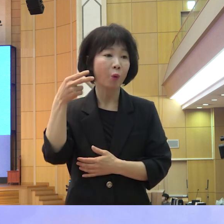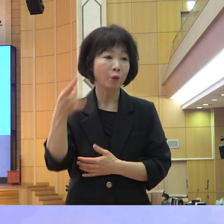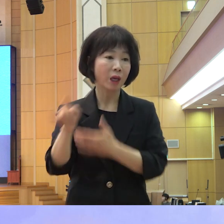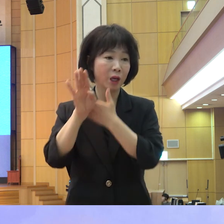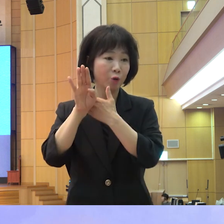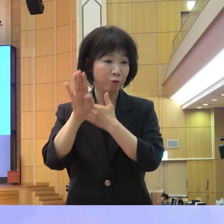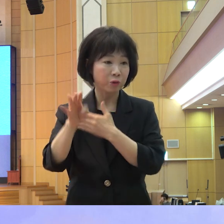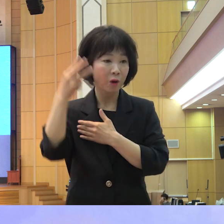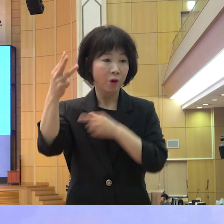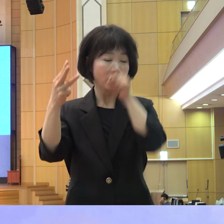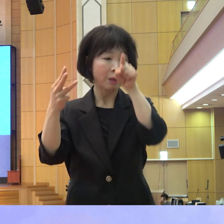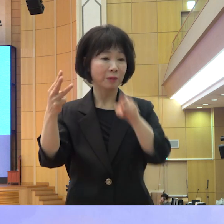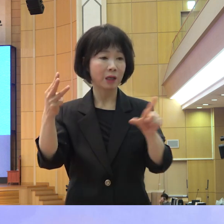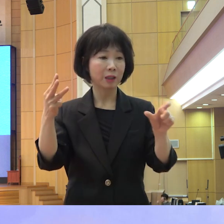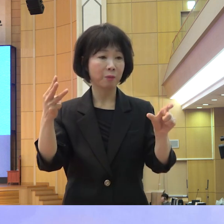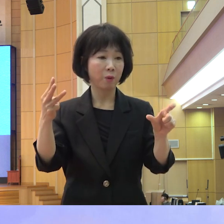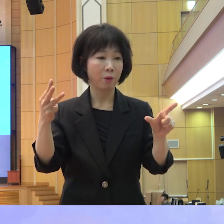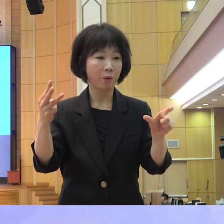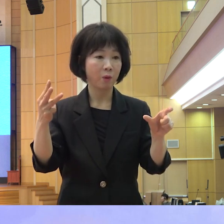말씀